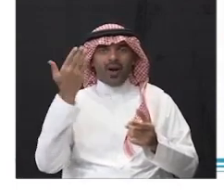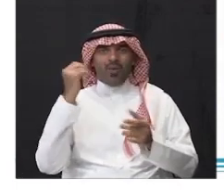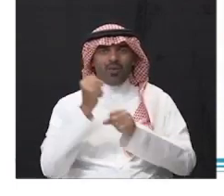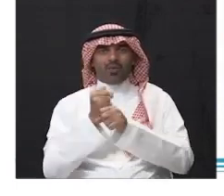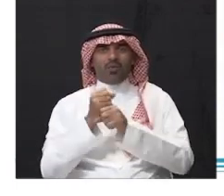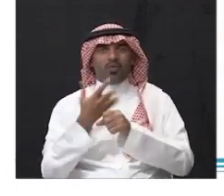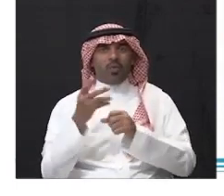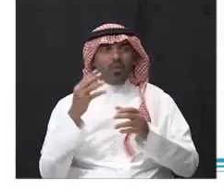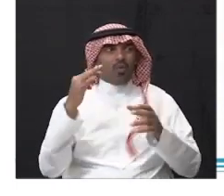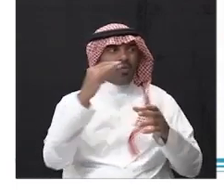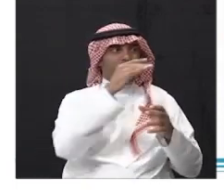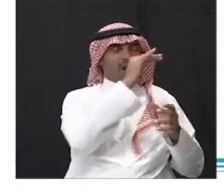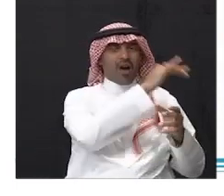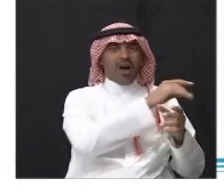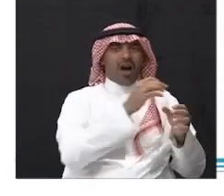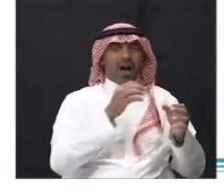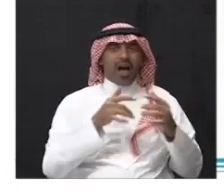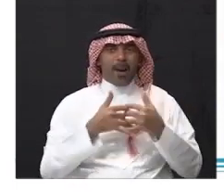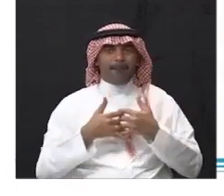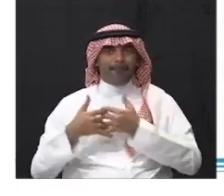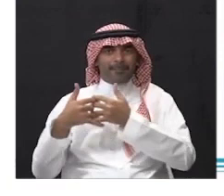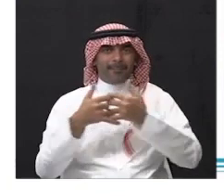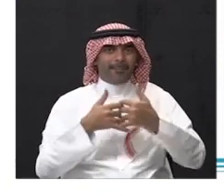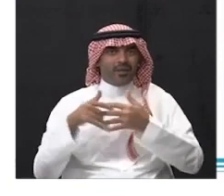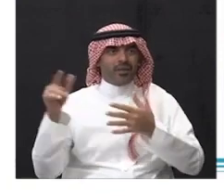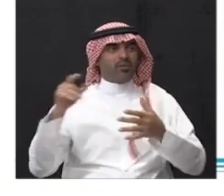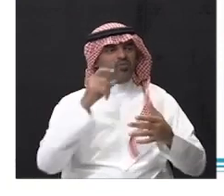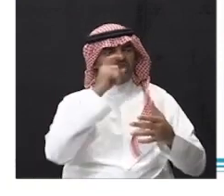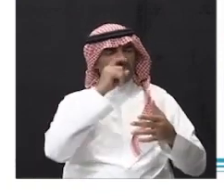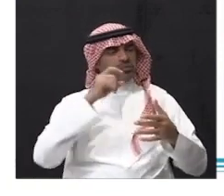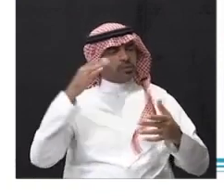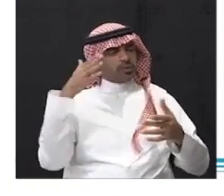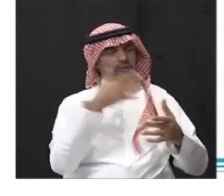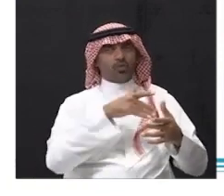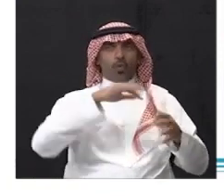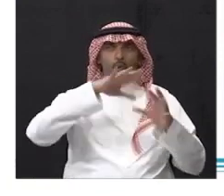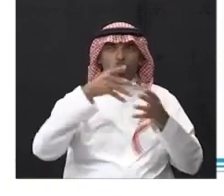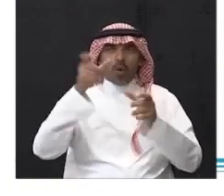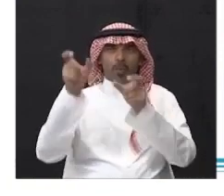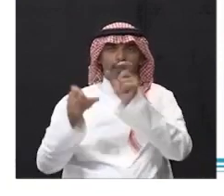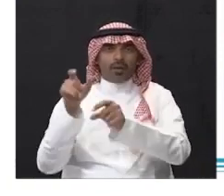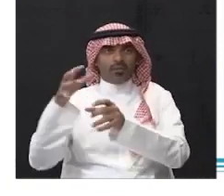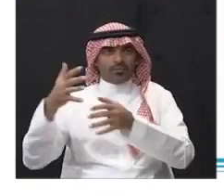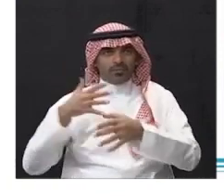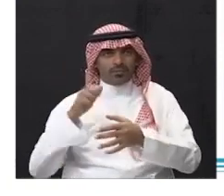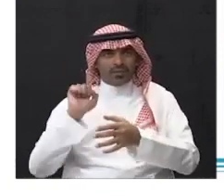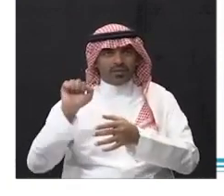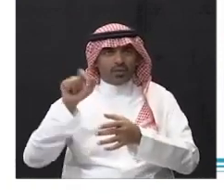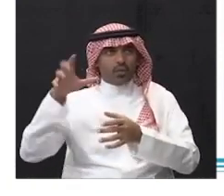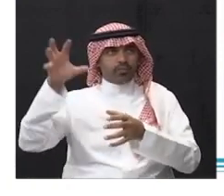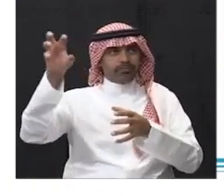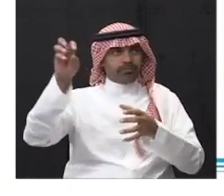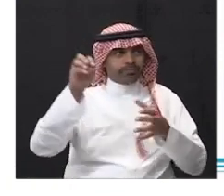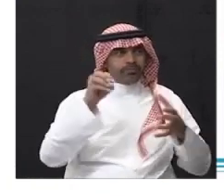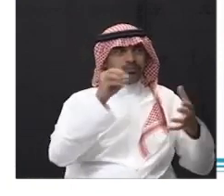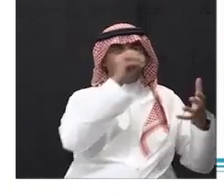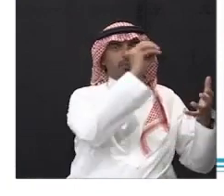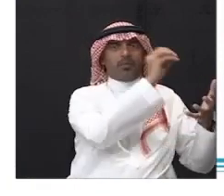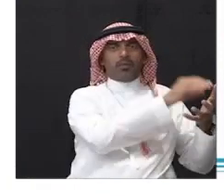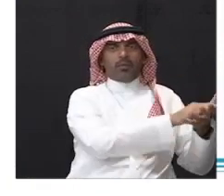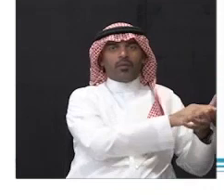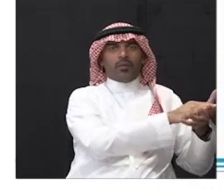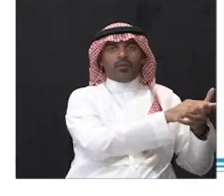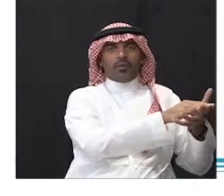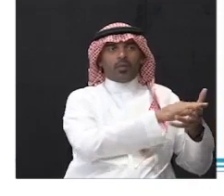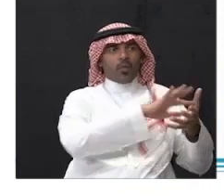البرازيل وفرض ثقافتهم ولغتهم عليها، ما فعله الإنجليز تجاه السكان الأصليين في